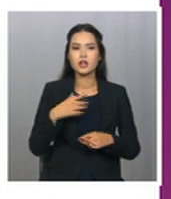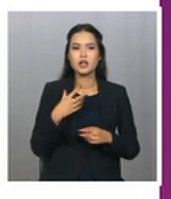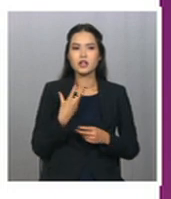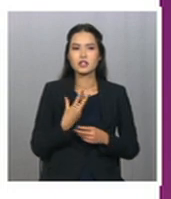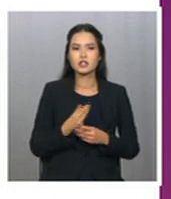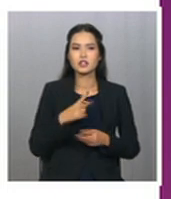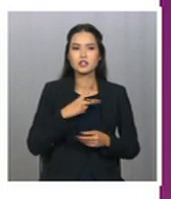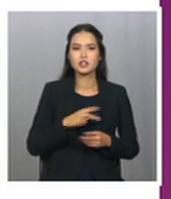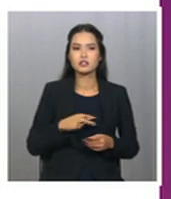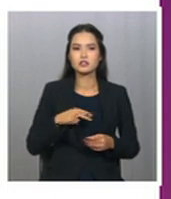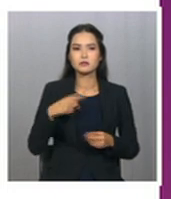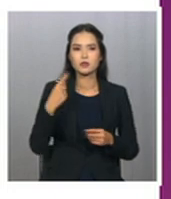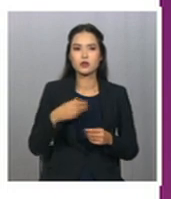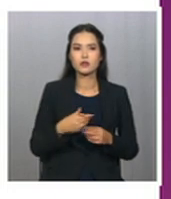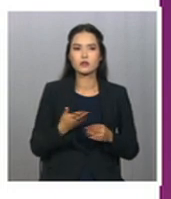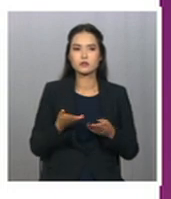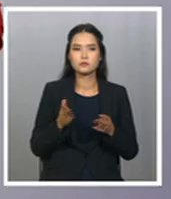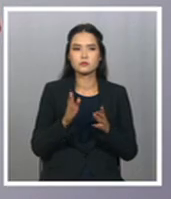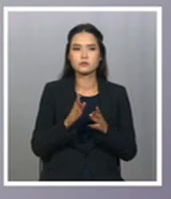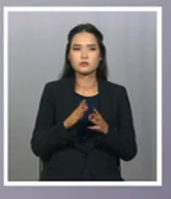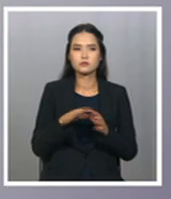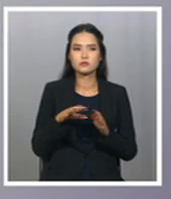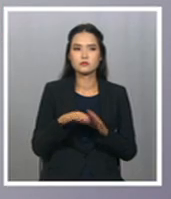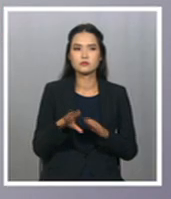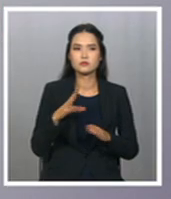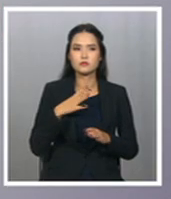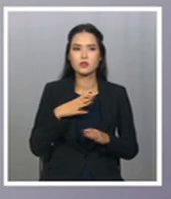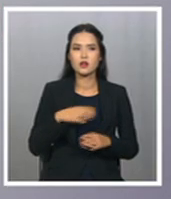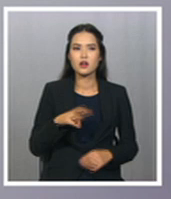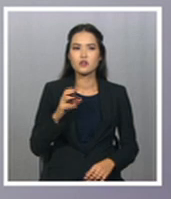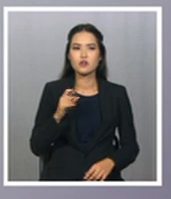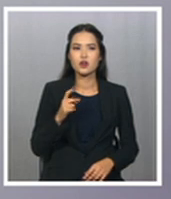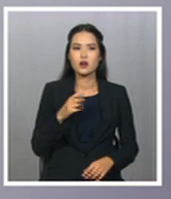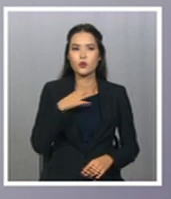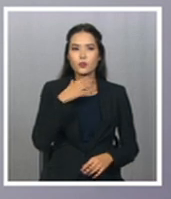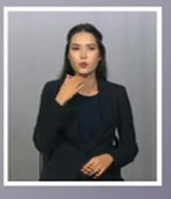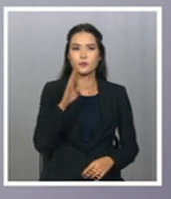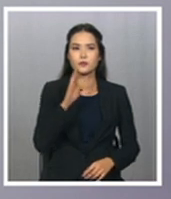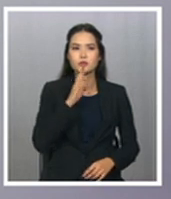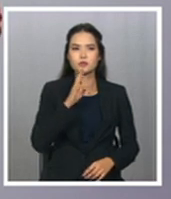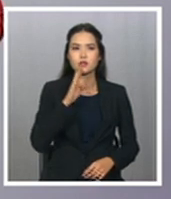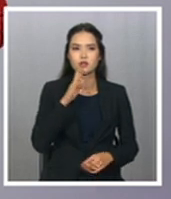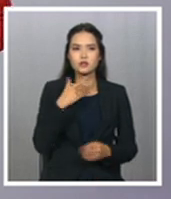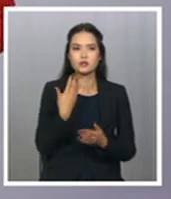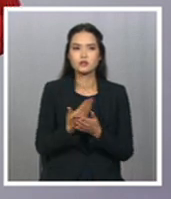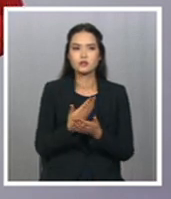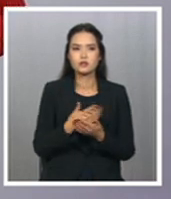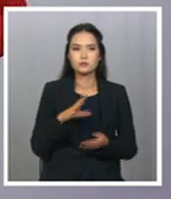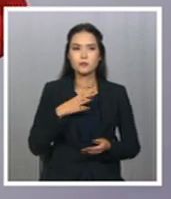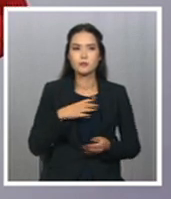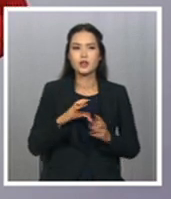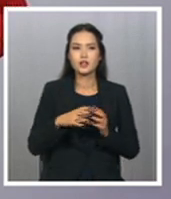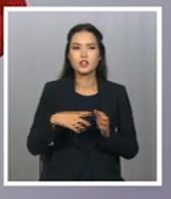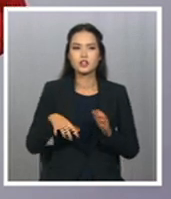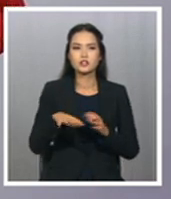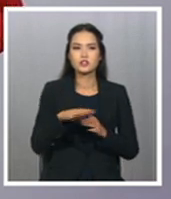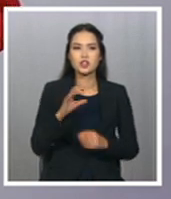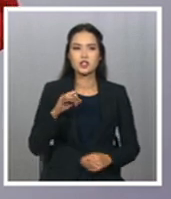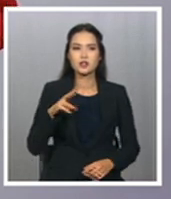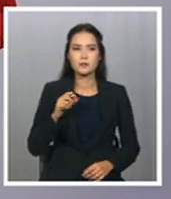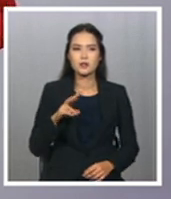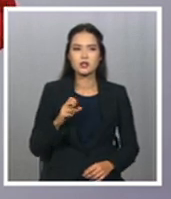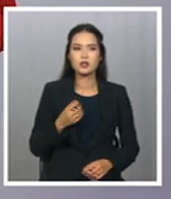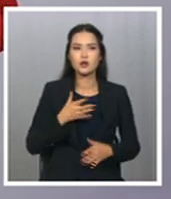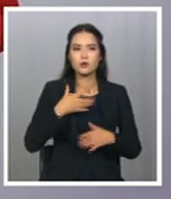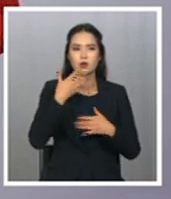малға құрбан етуден тыйыла бастады. Шыға көп қызға үлгі болып, ел ішінде ибалы,